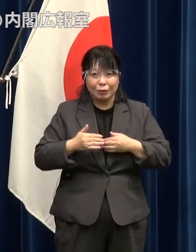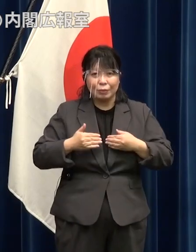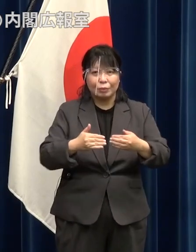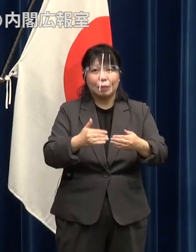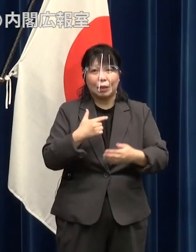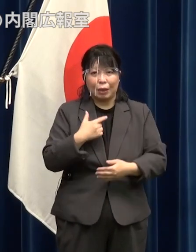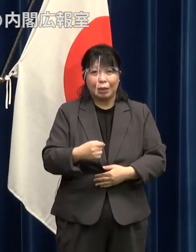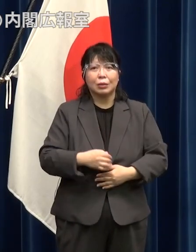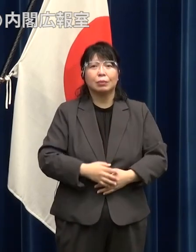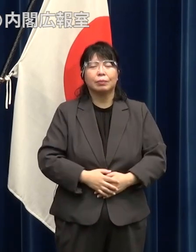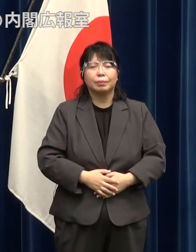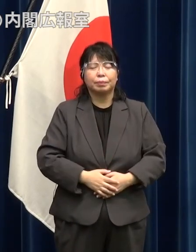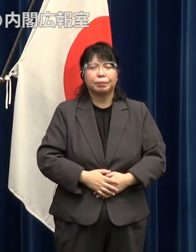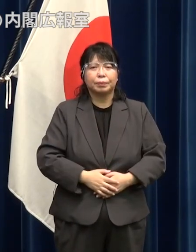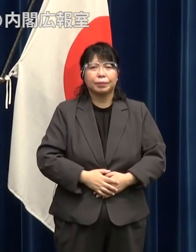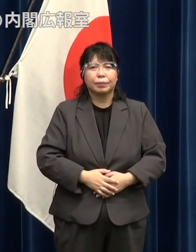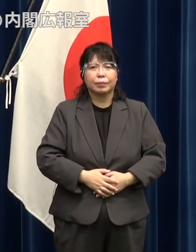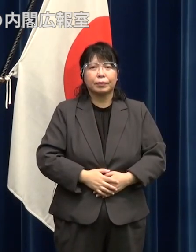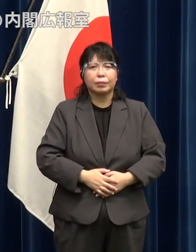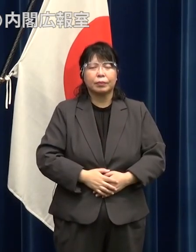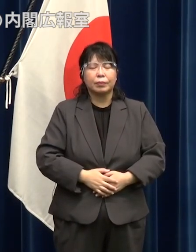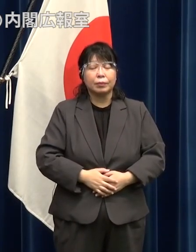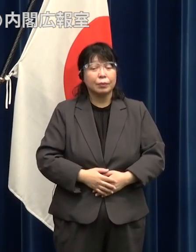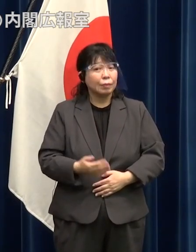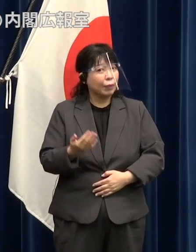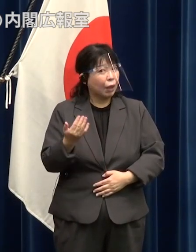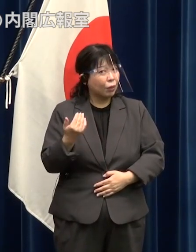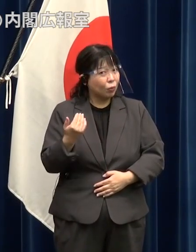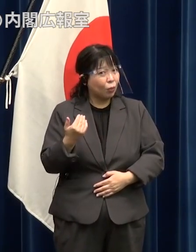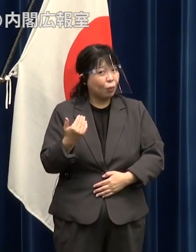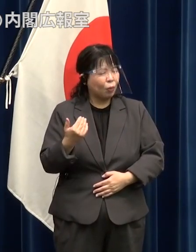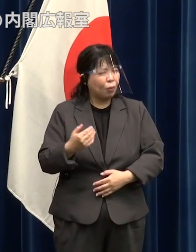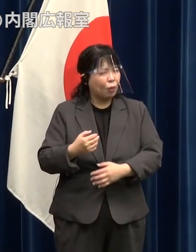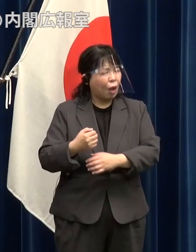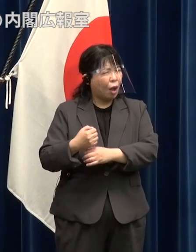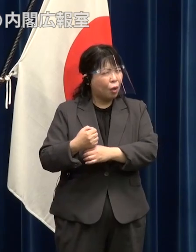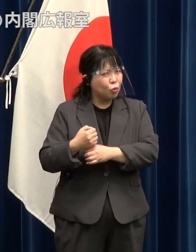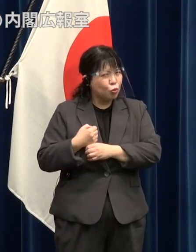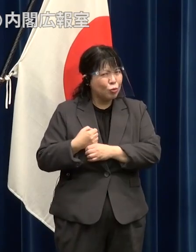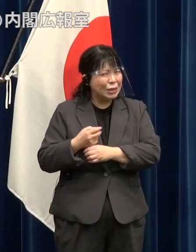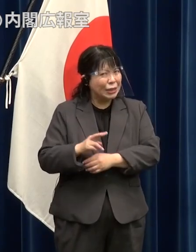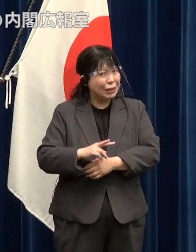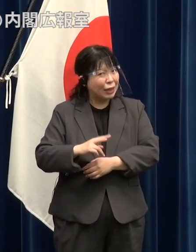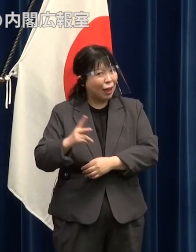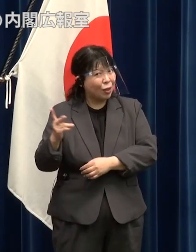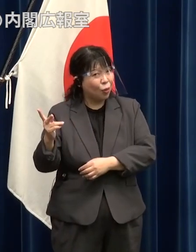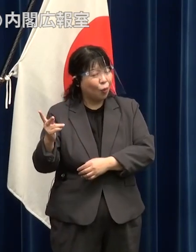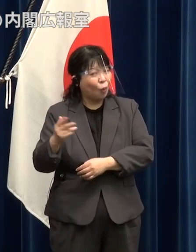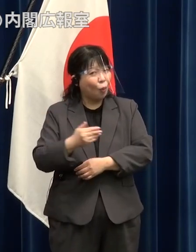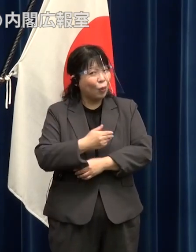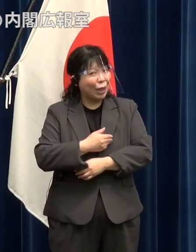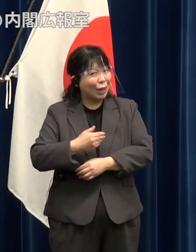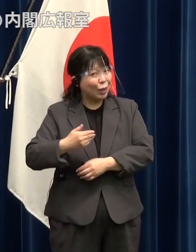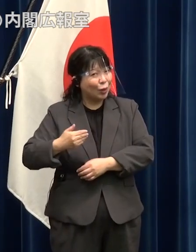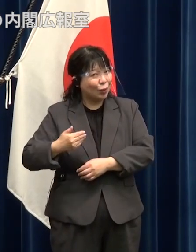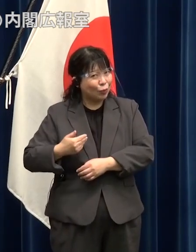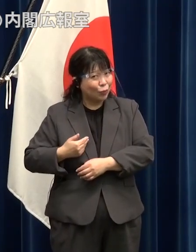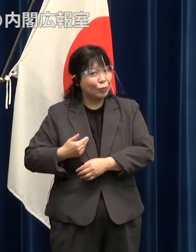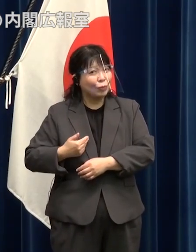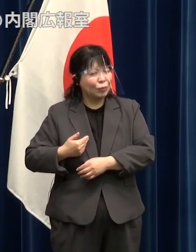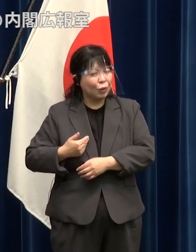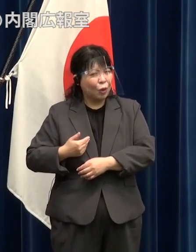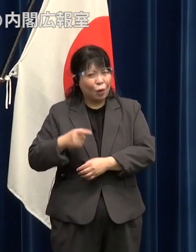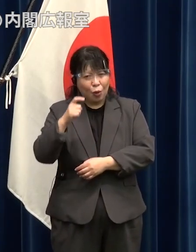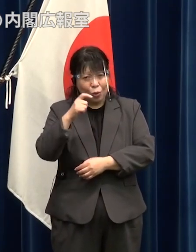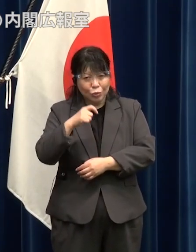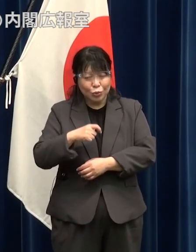。なお先ほど軍事転用軍事利用も可能な中